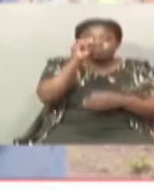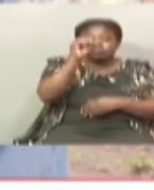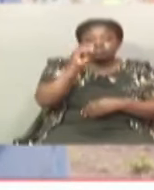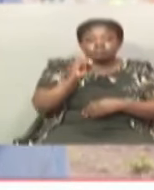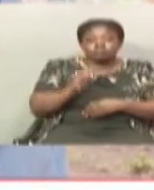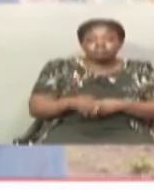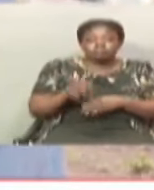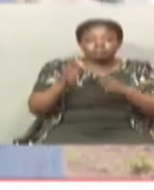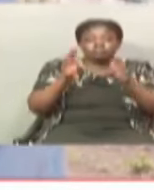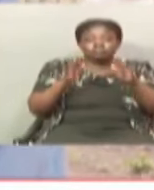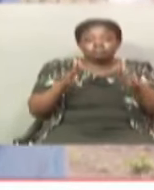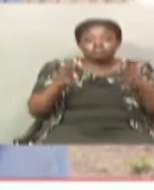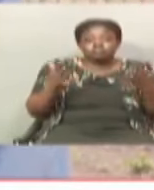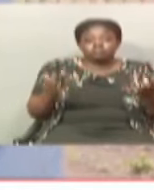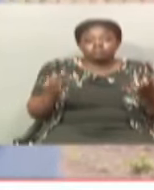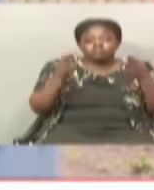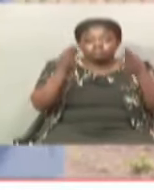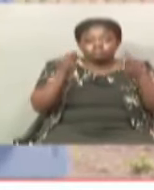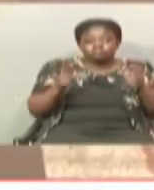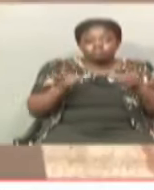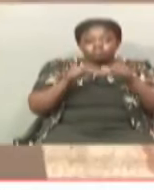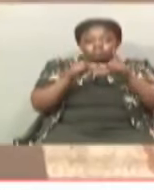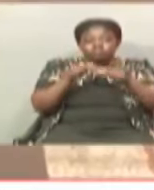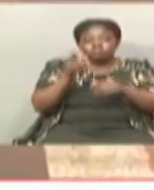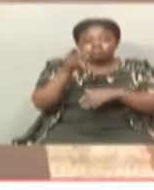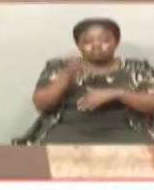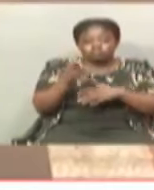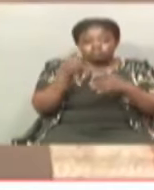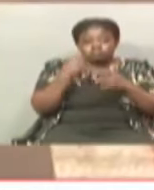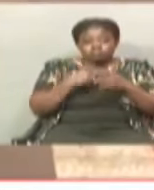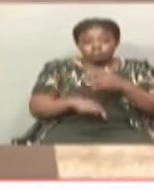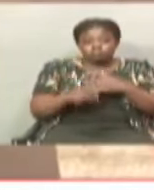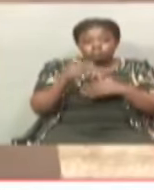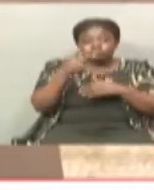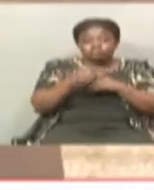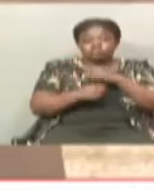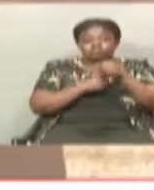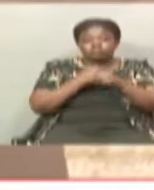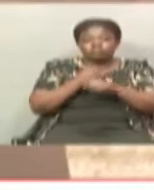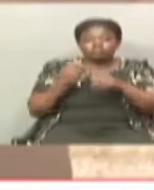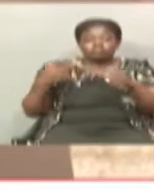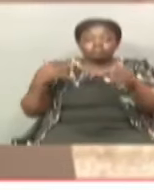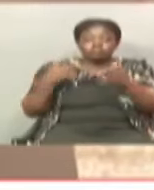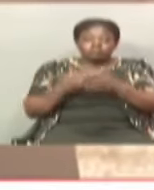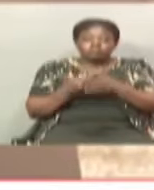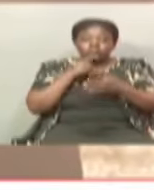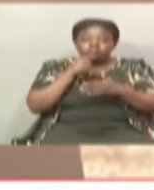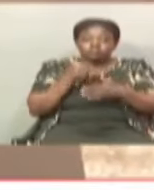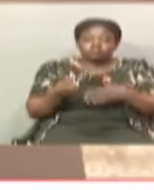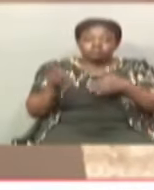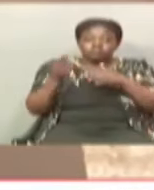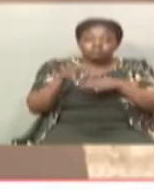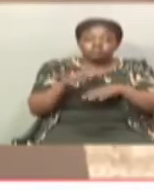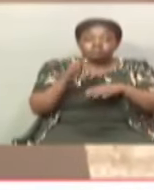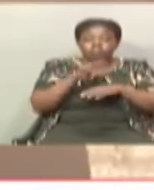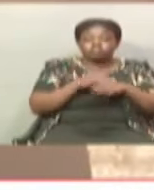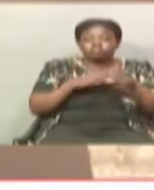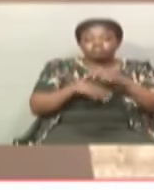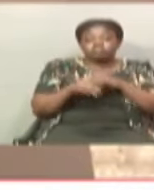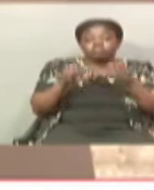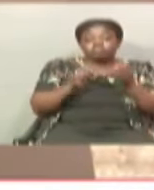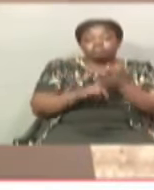omuki n'ebintu byonna ebyapa bye babirina. Baagamba nti kati emyaka ebiri bukyanga kitaawe avambulamu ensi eno kyokka tebafuna nga